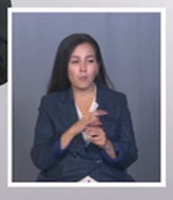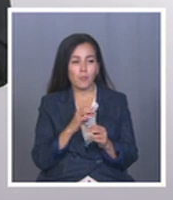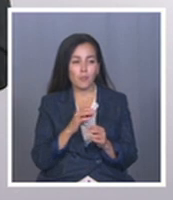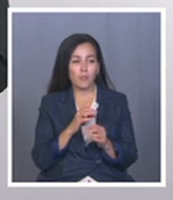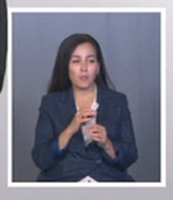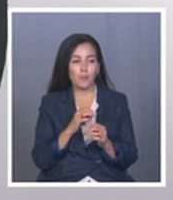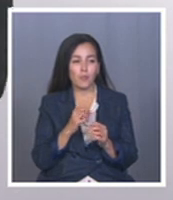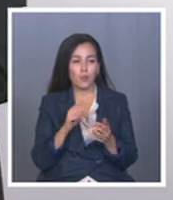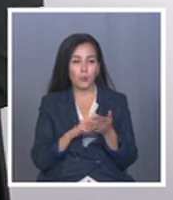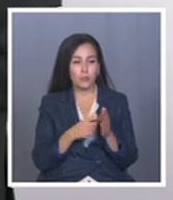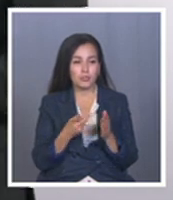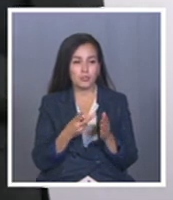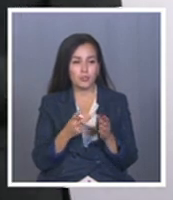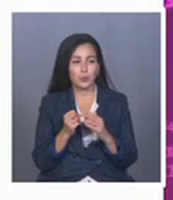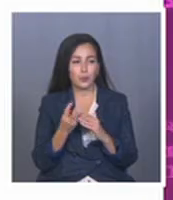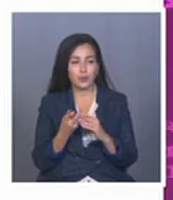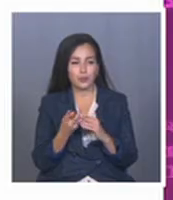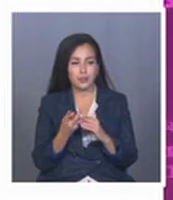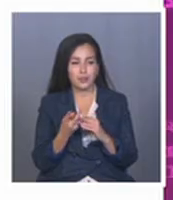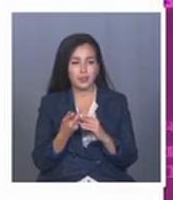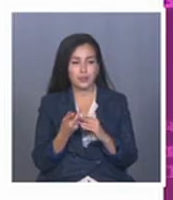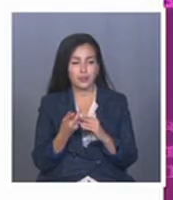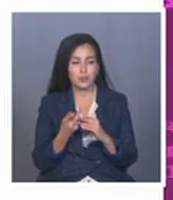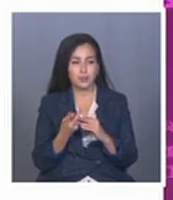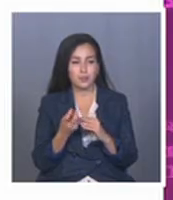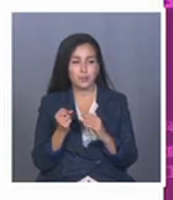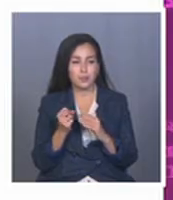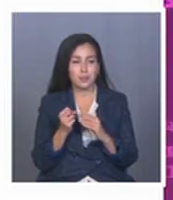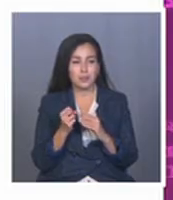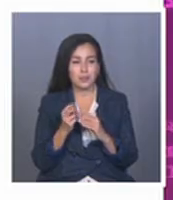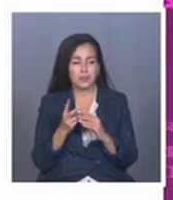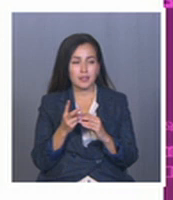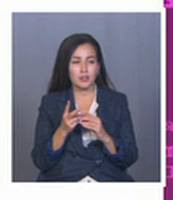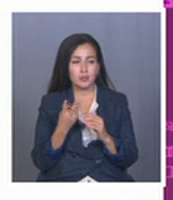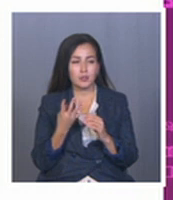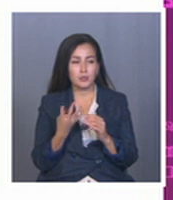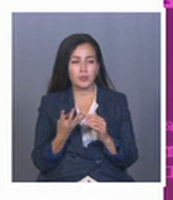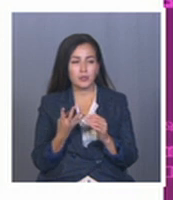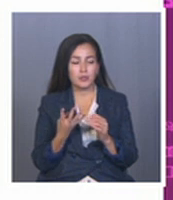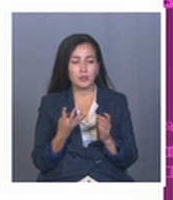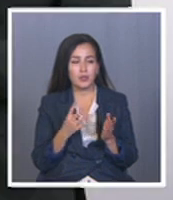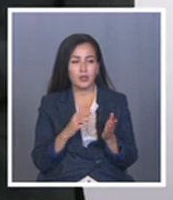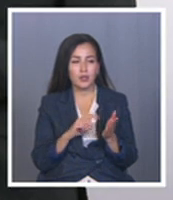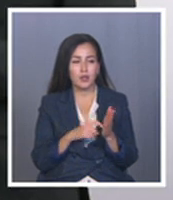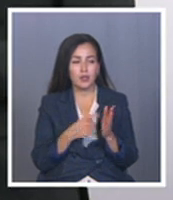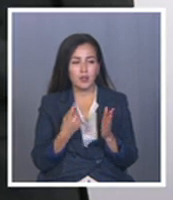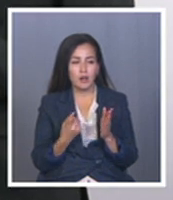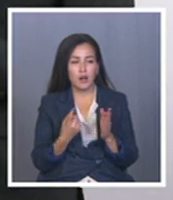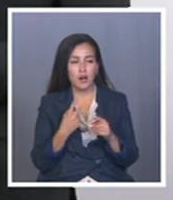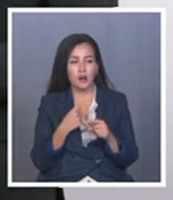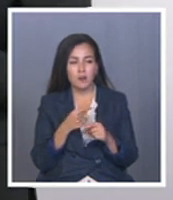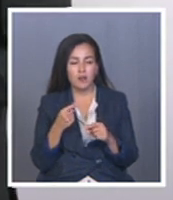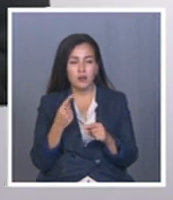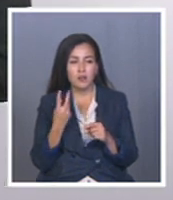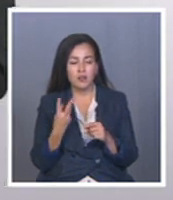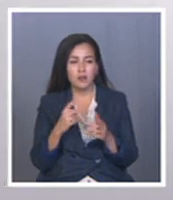4-тің көбейтіндісі, яғни 12. 3 пен 4 толықтауыш көбейтіштері. Сөйтіп 4 көбейту 1, 4